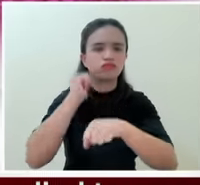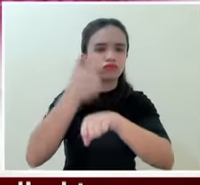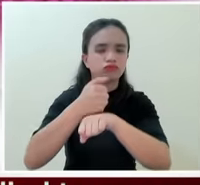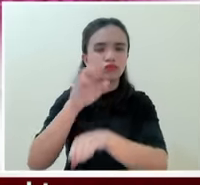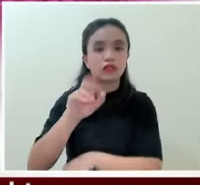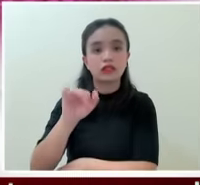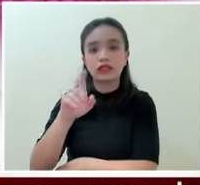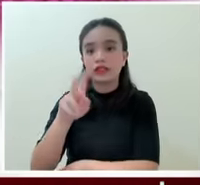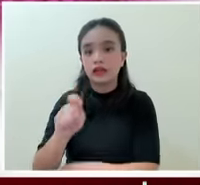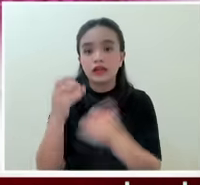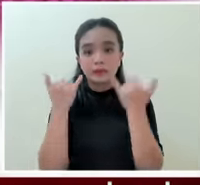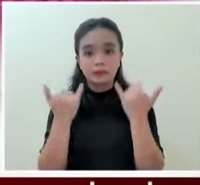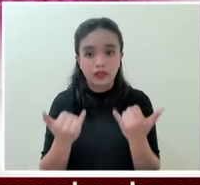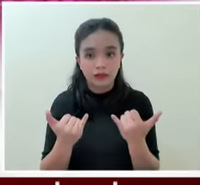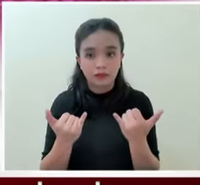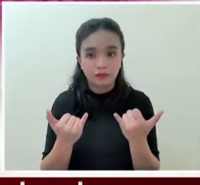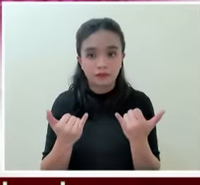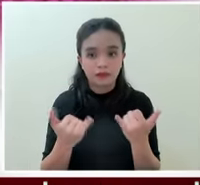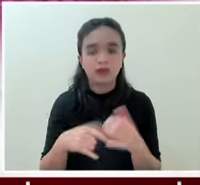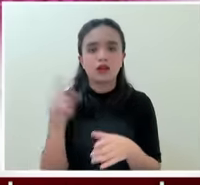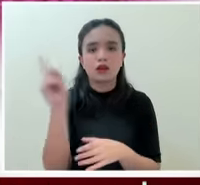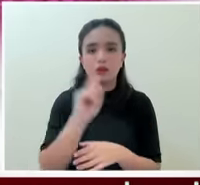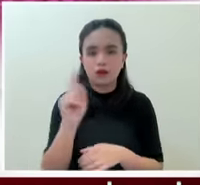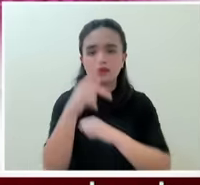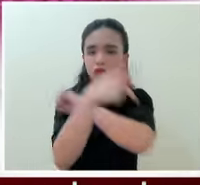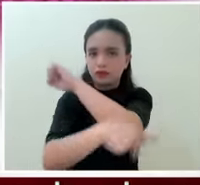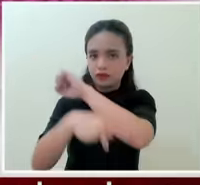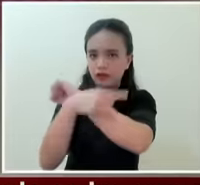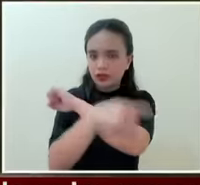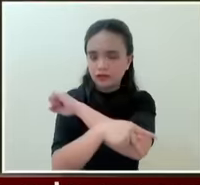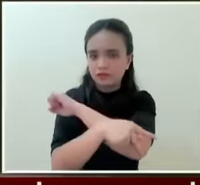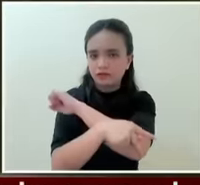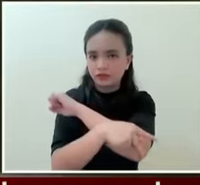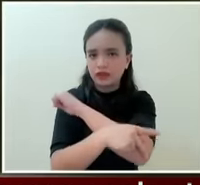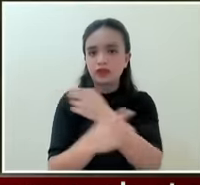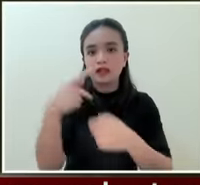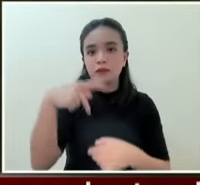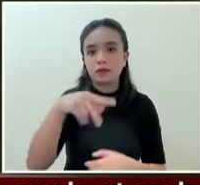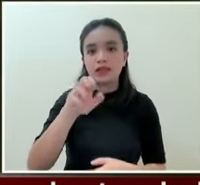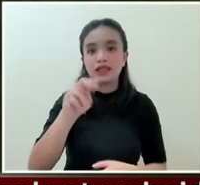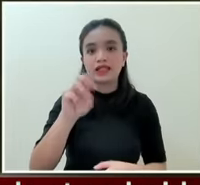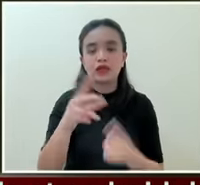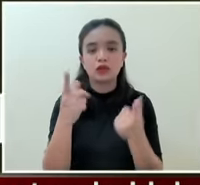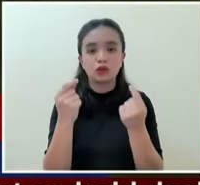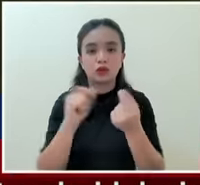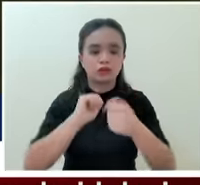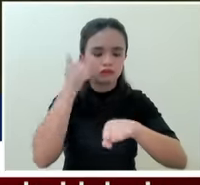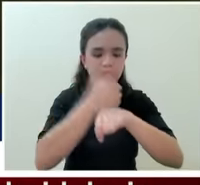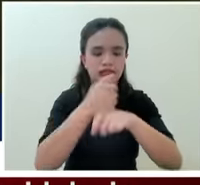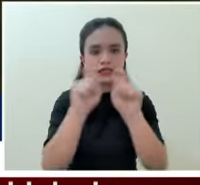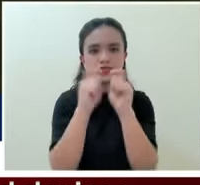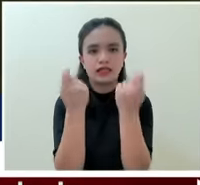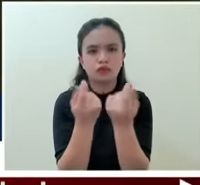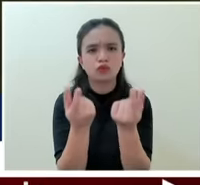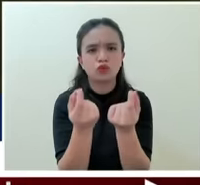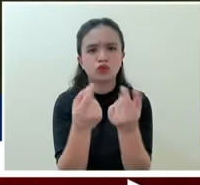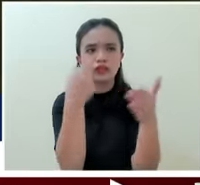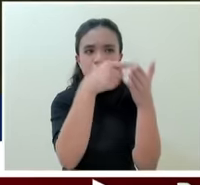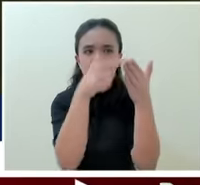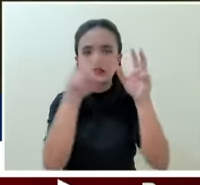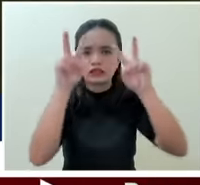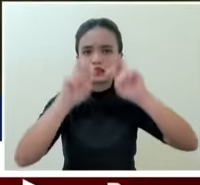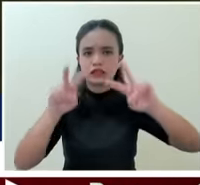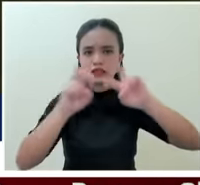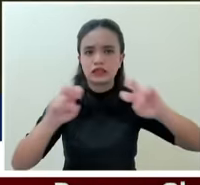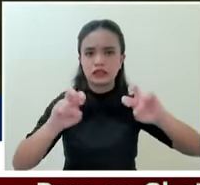ay naatasan na ang Provincial Environment and Natural Resources Office na bumuo ng team para inspeksyonin ang Captain's Peak